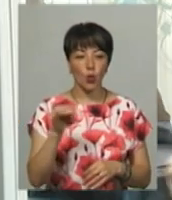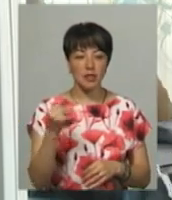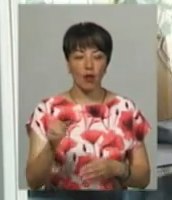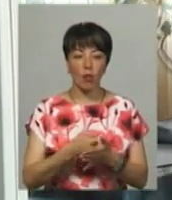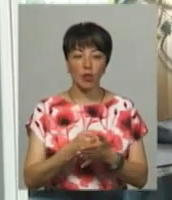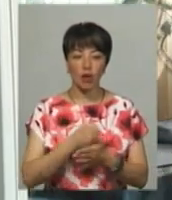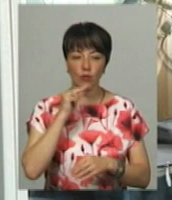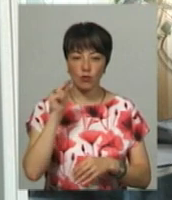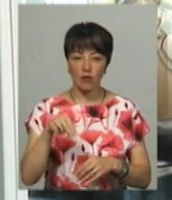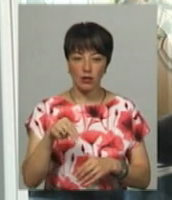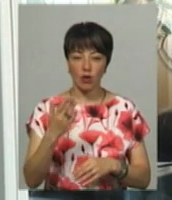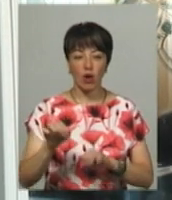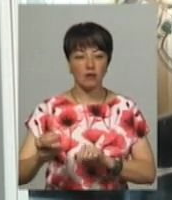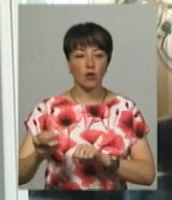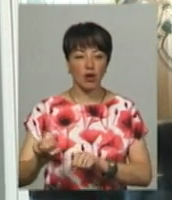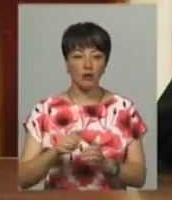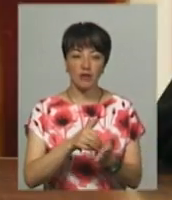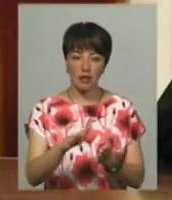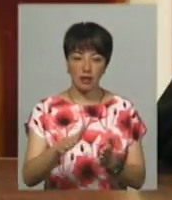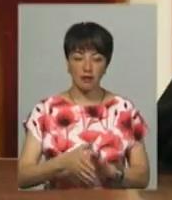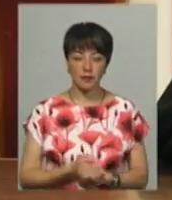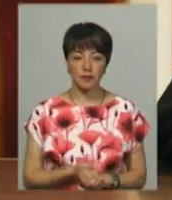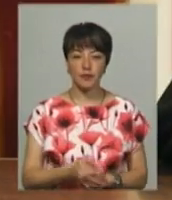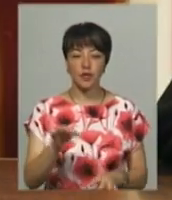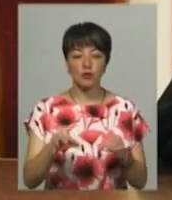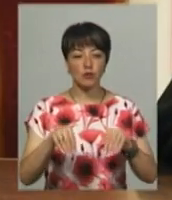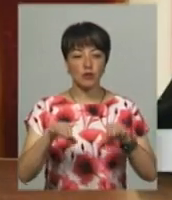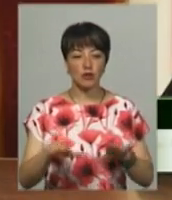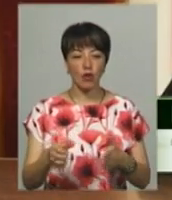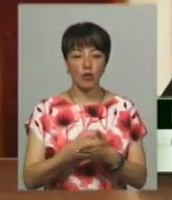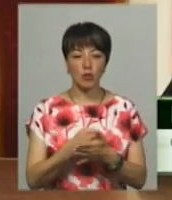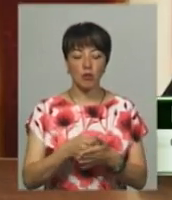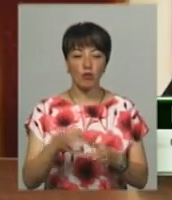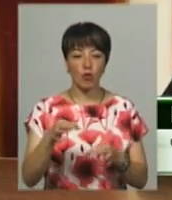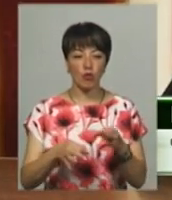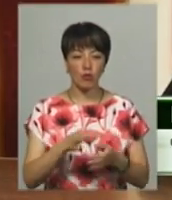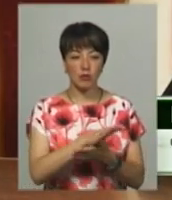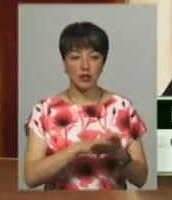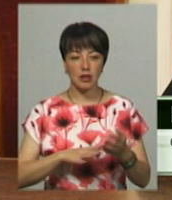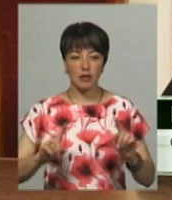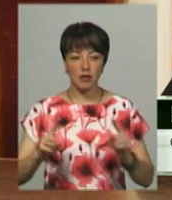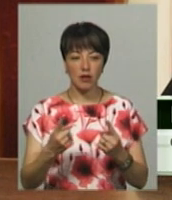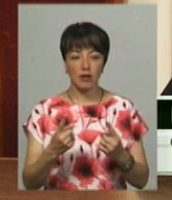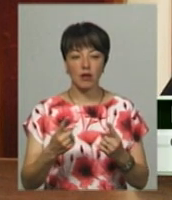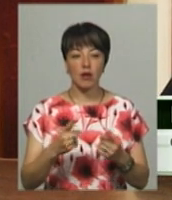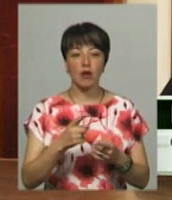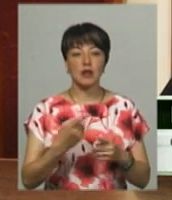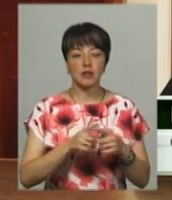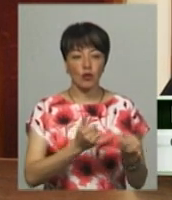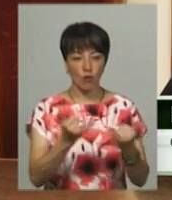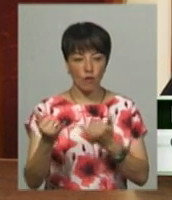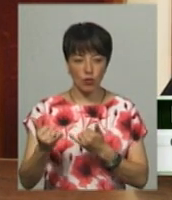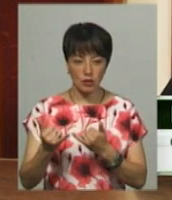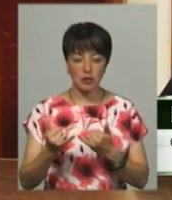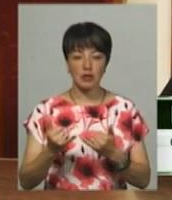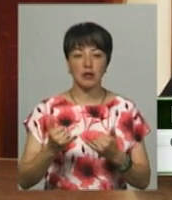клопотання обвинуваченого та його адвоката відхилив. Суд постановив клопотання прокурора про продовження строку тримання під вартою обвинуваченого задоволити. Продовжується строк тримання під